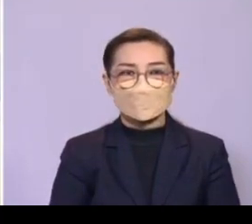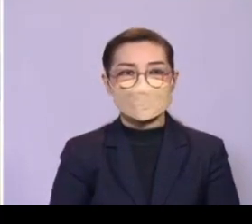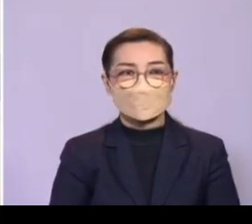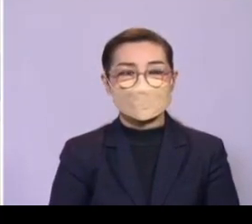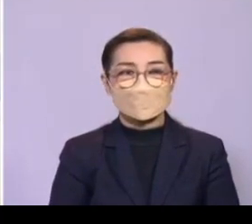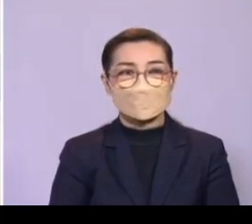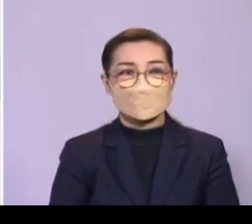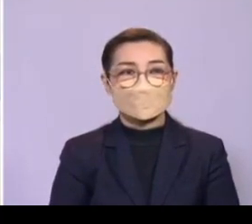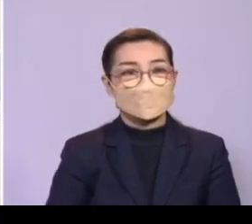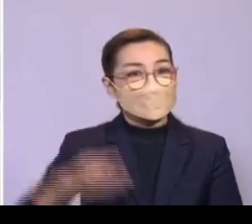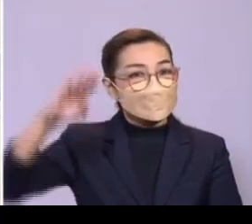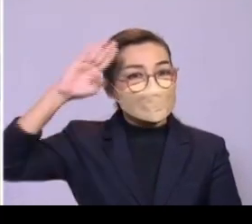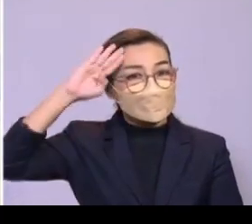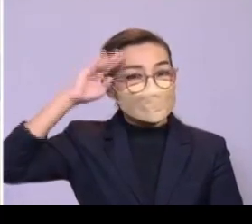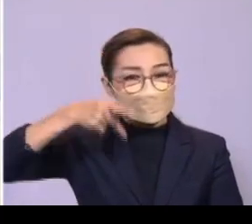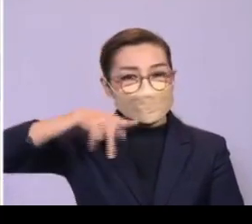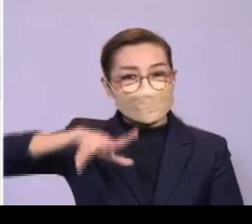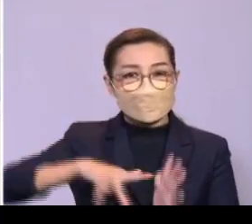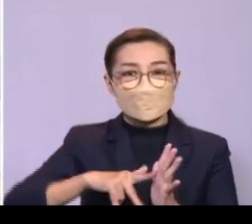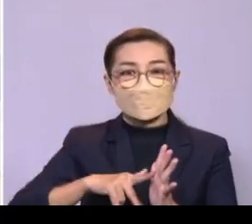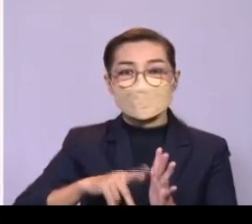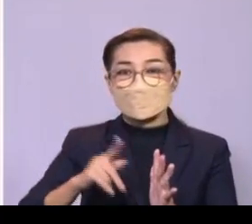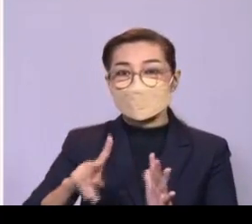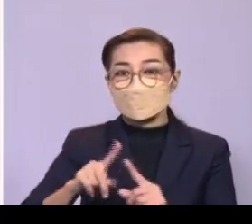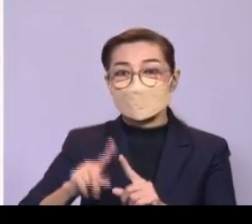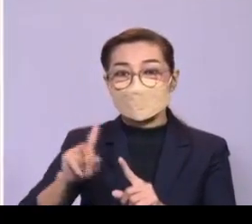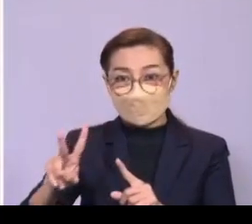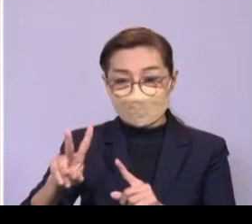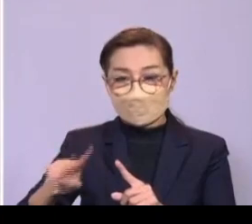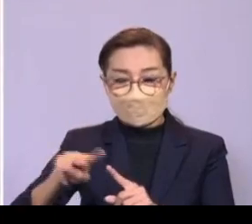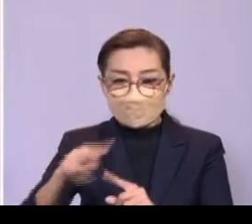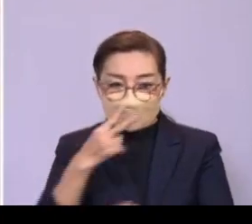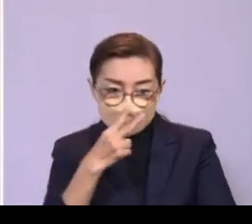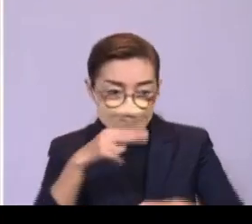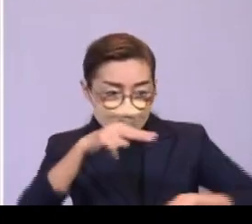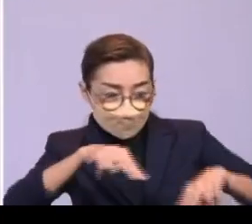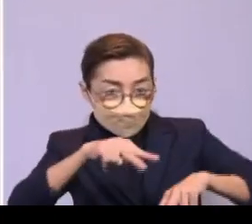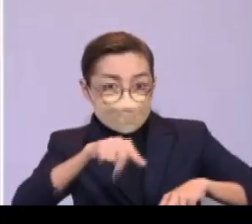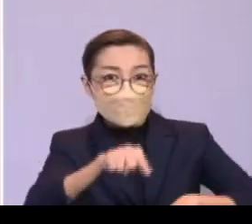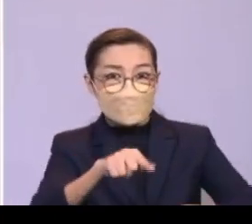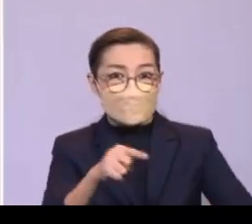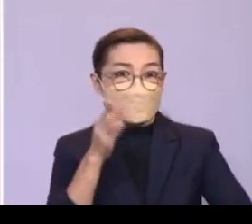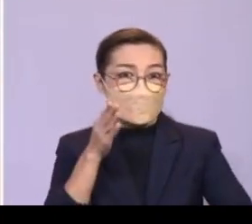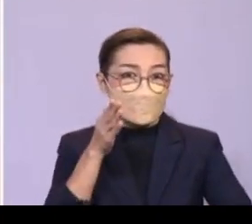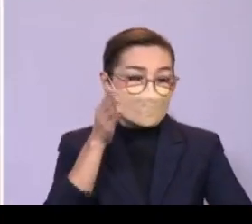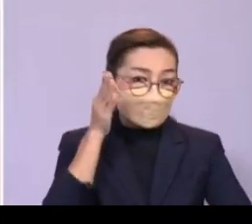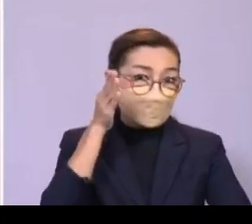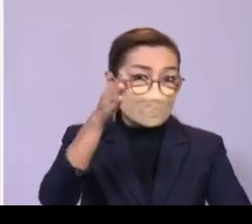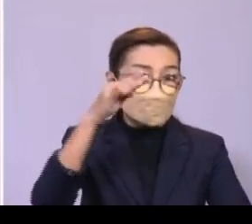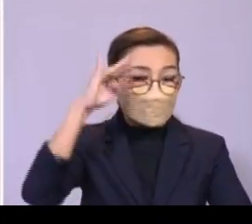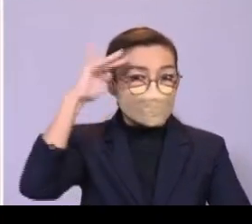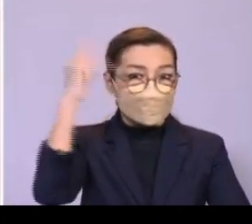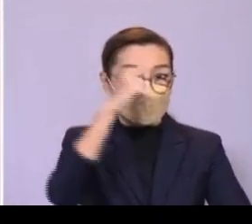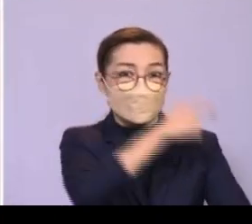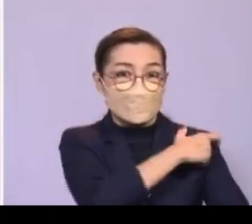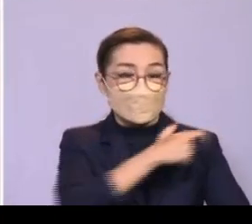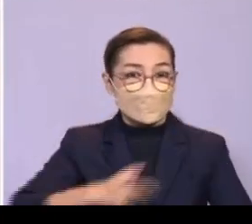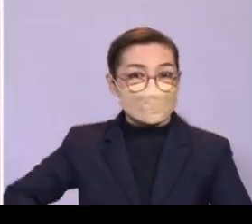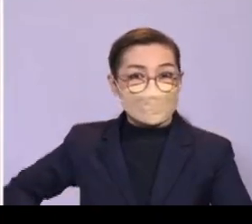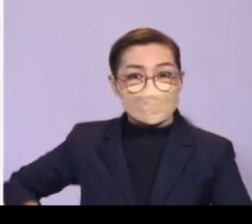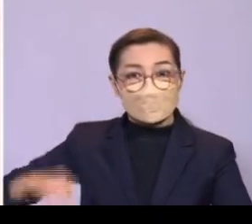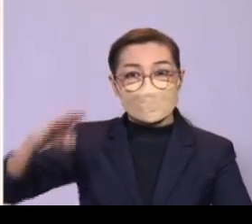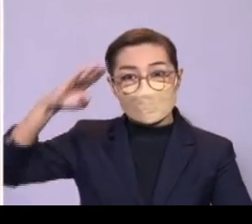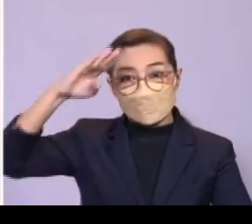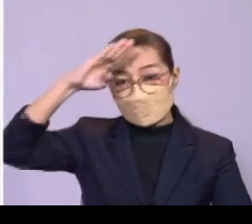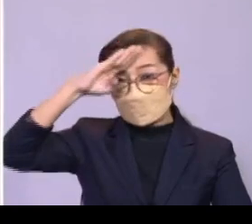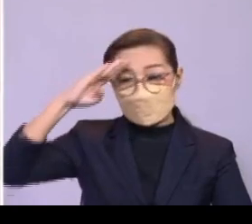้ขณะที่ทหารกองทัพภาคที่2เข้ามาตรวจสอบซักซ้อมการถวายความปลอดภัยพระบาทสมเด็จพระเจ้าอยู่หัวและสมเด็จพระนางเจ้าพระบรม